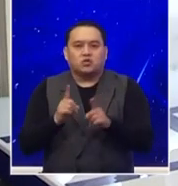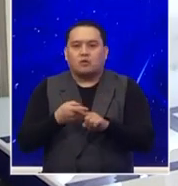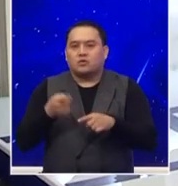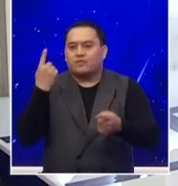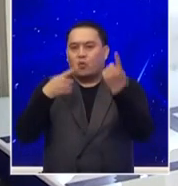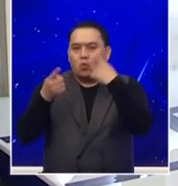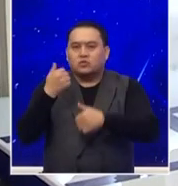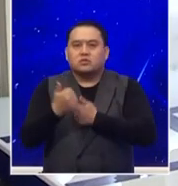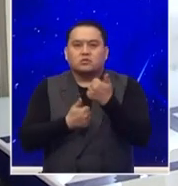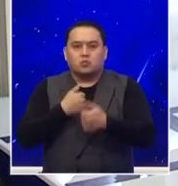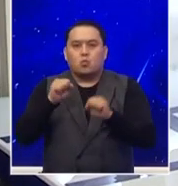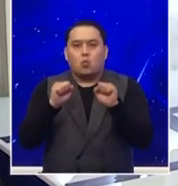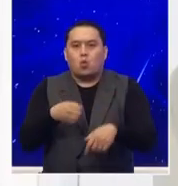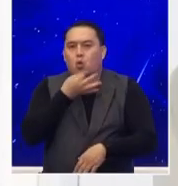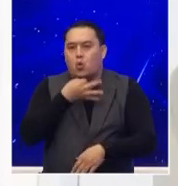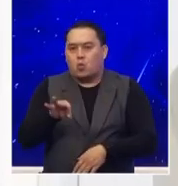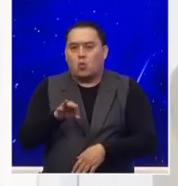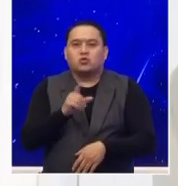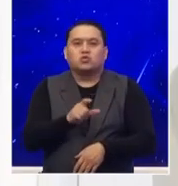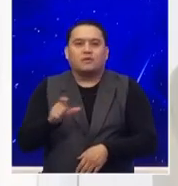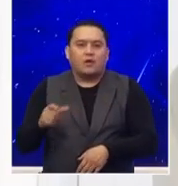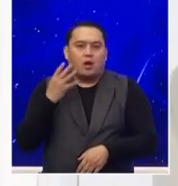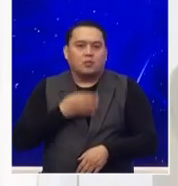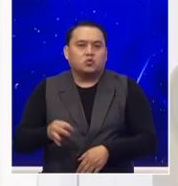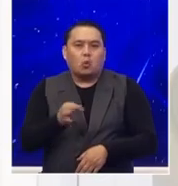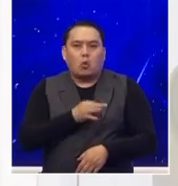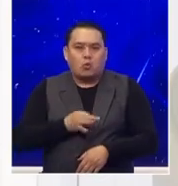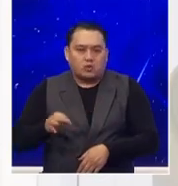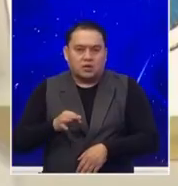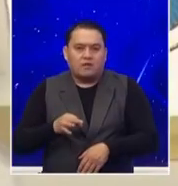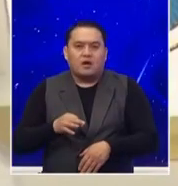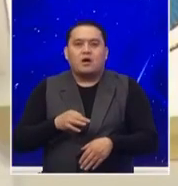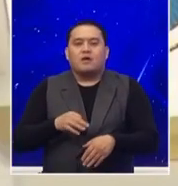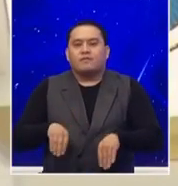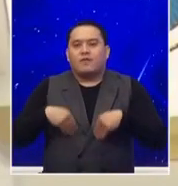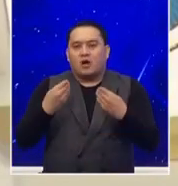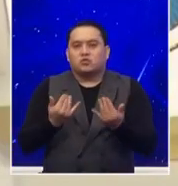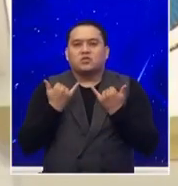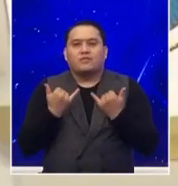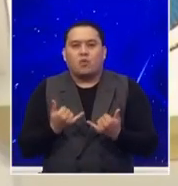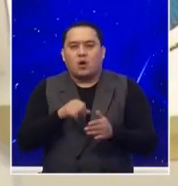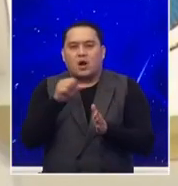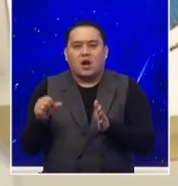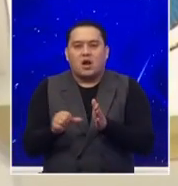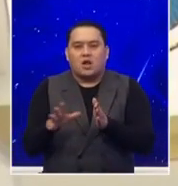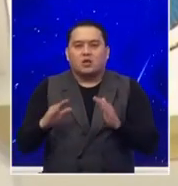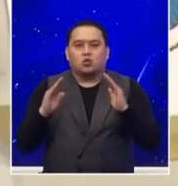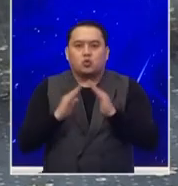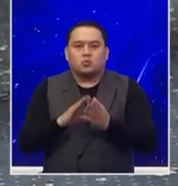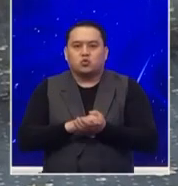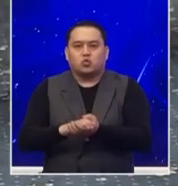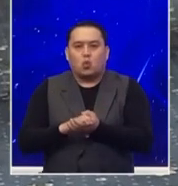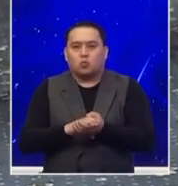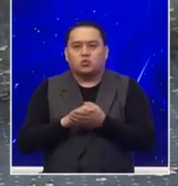творческом состязании сможет также любой житель ЖТСУского края. Материалы можно высылать уже сегодня на электронный адрес Дом